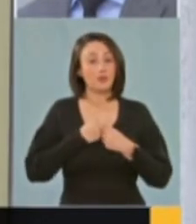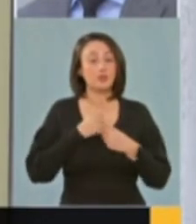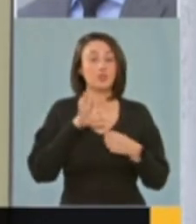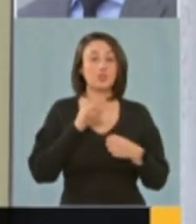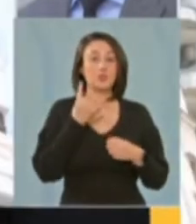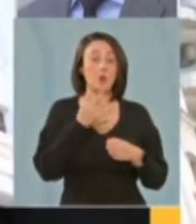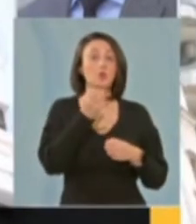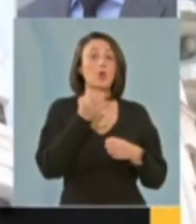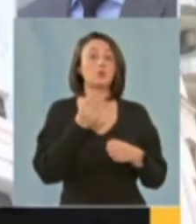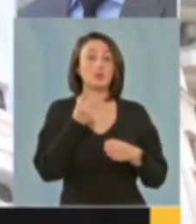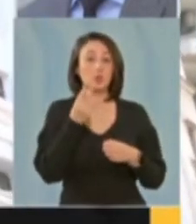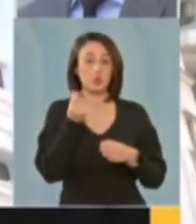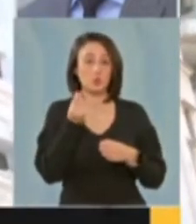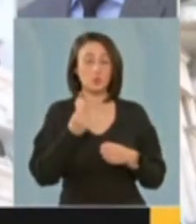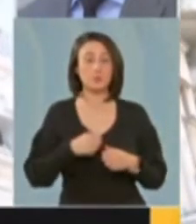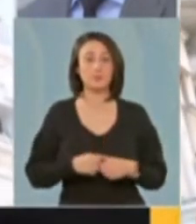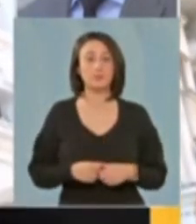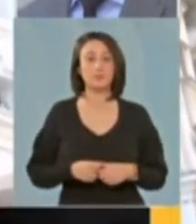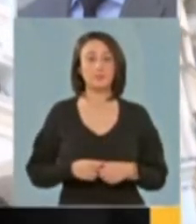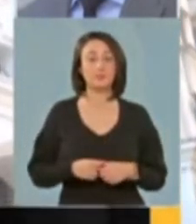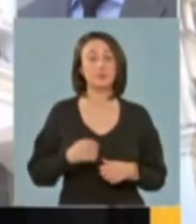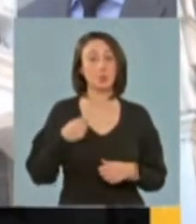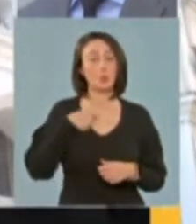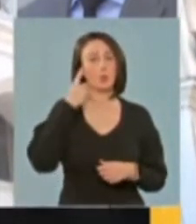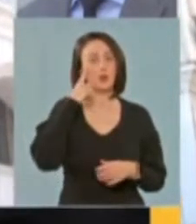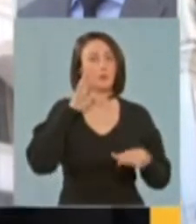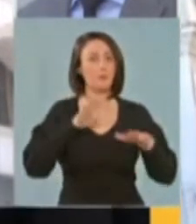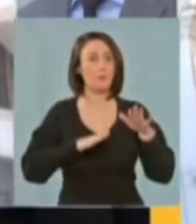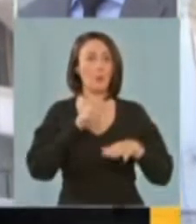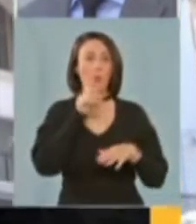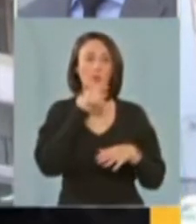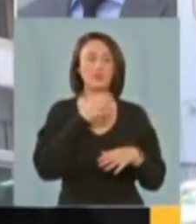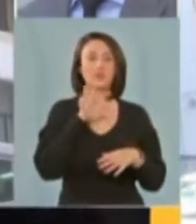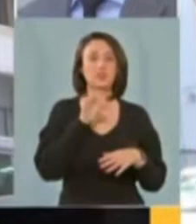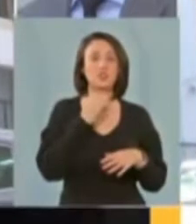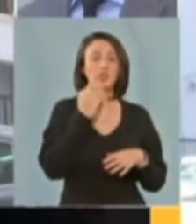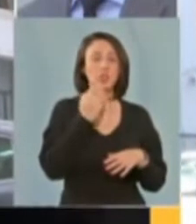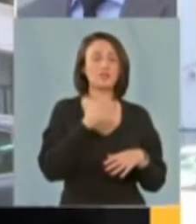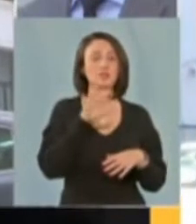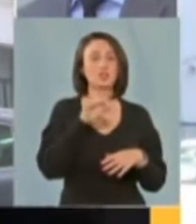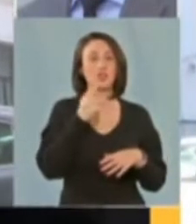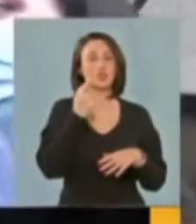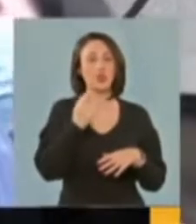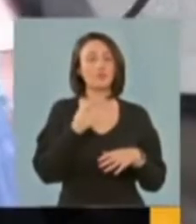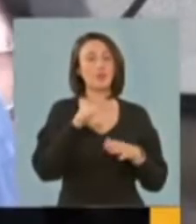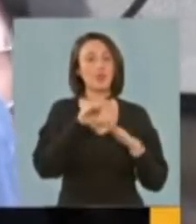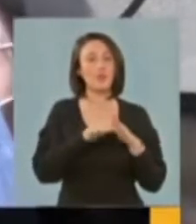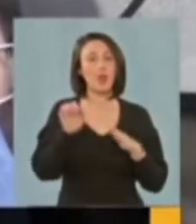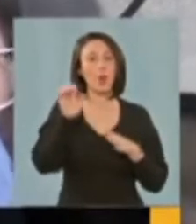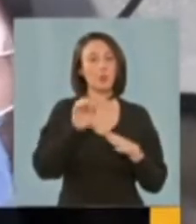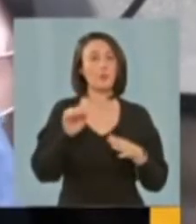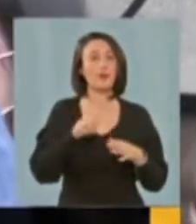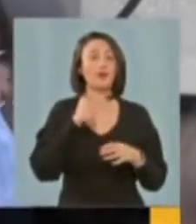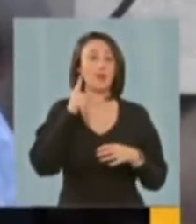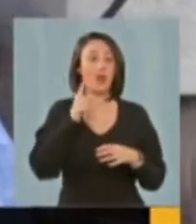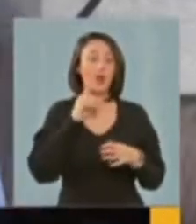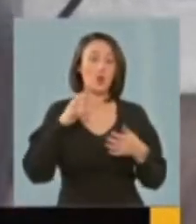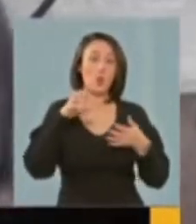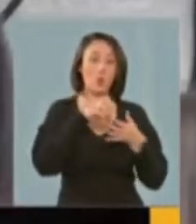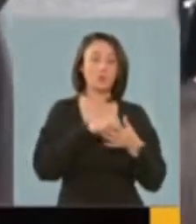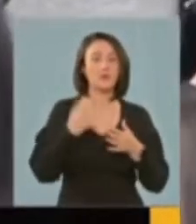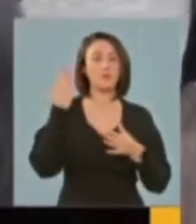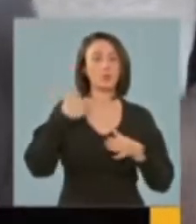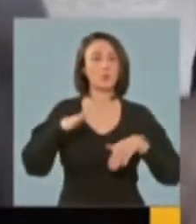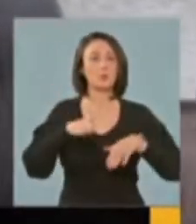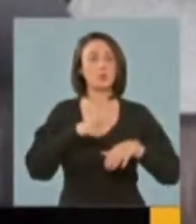54% din sumă și cred că media este undeva la 56-57 la nivelul european. Dan Vâlceanu l-a înlocuit pe fostul